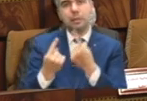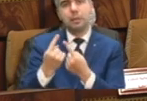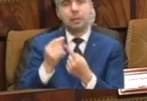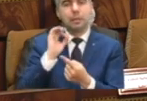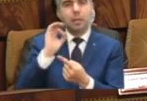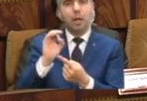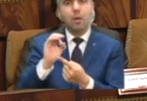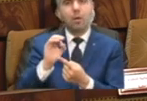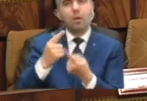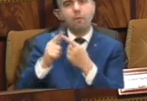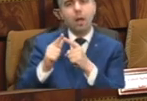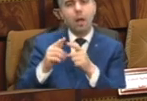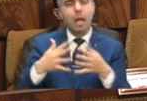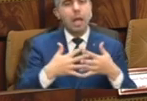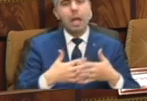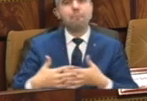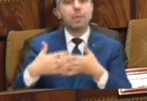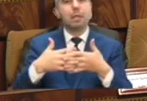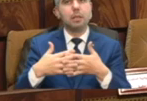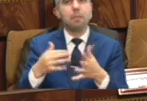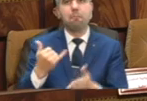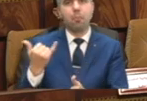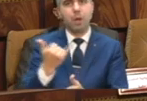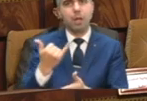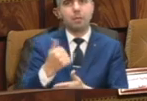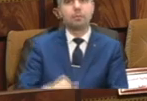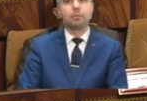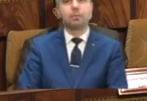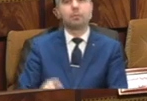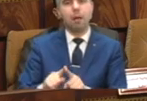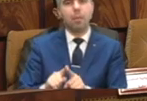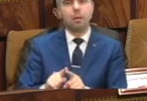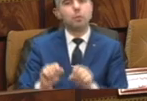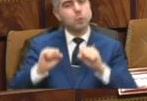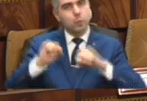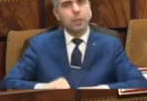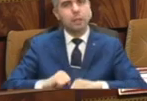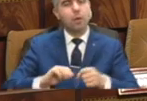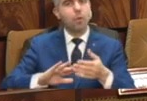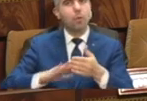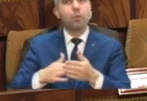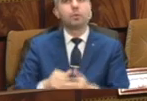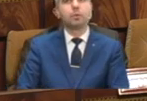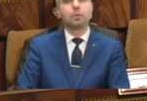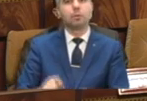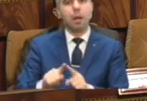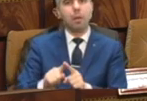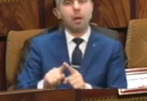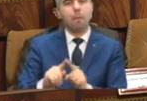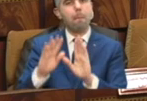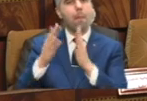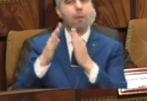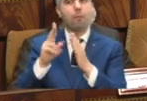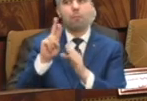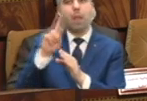هذا الموقف الأمريكي الشجاع واللي كنتنيو عليه كاملين ونهنيو جلالة الملك